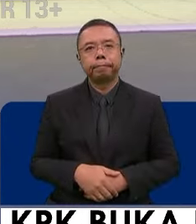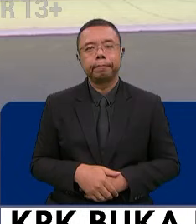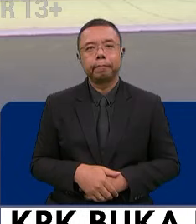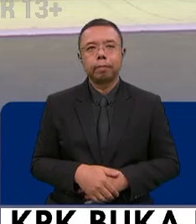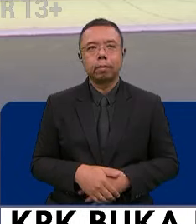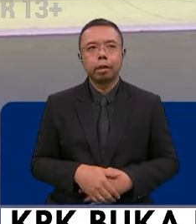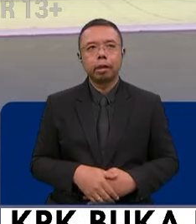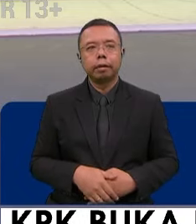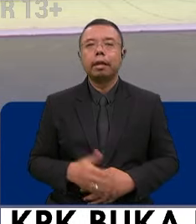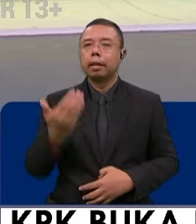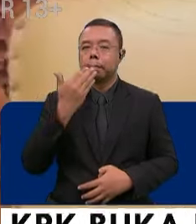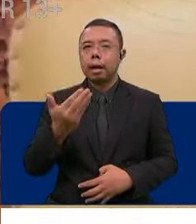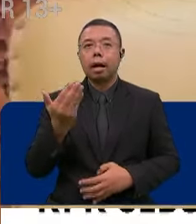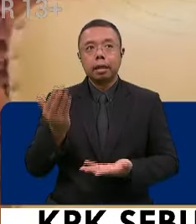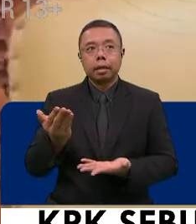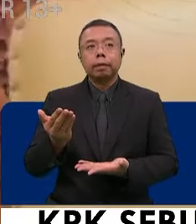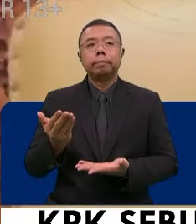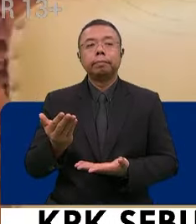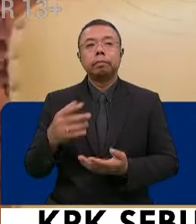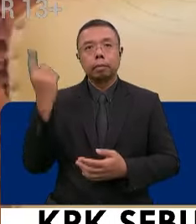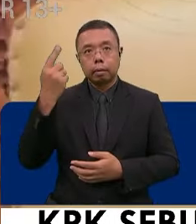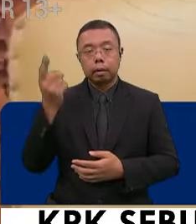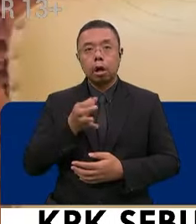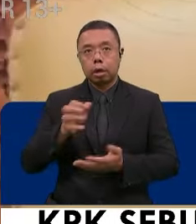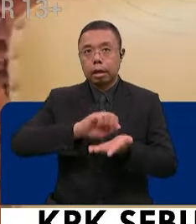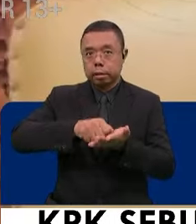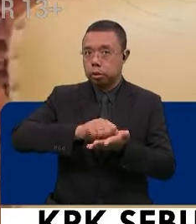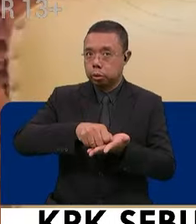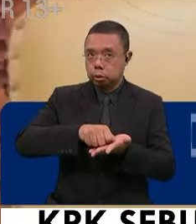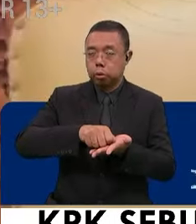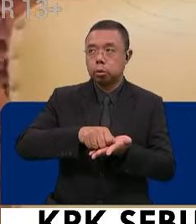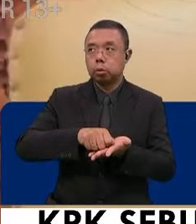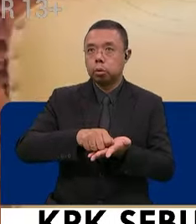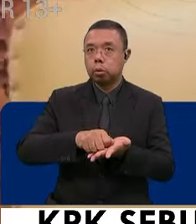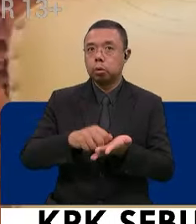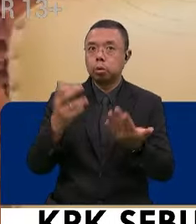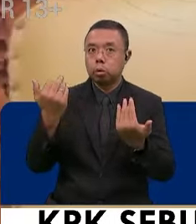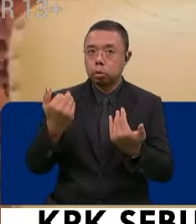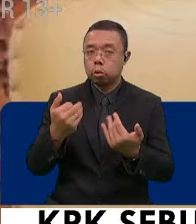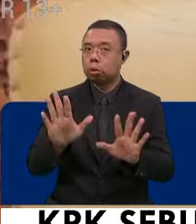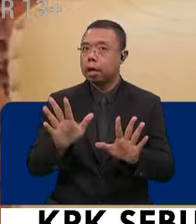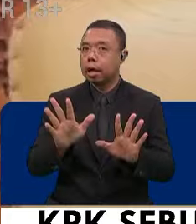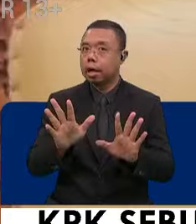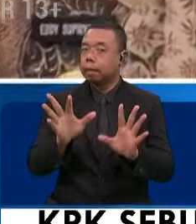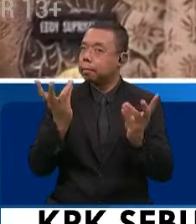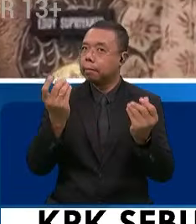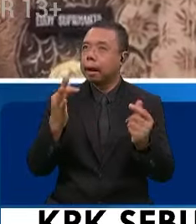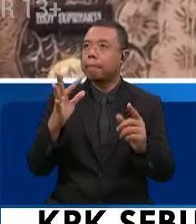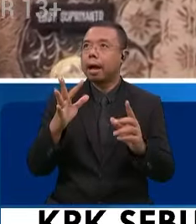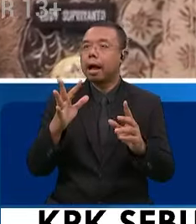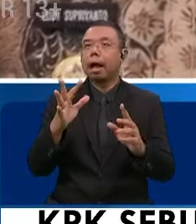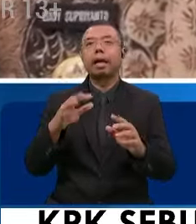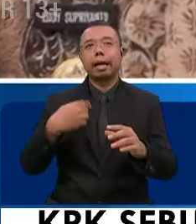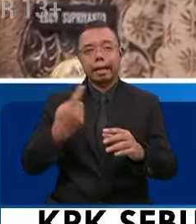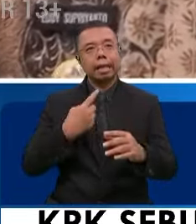Oke. Terima kasih Bang Yonar bahwa pemerintah Kota Madiun melakukan beberapa hal ini, termasuk kami juga mengucapkan terima